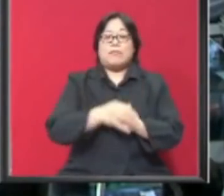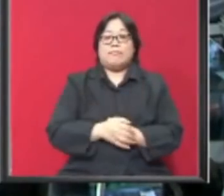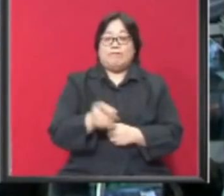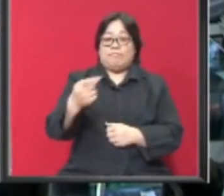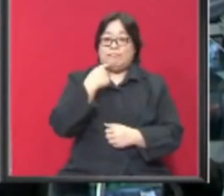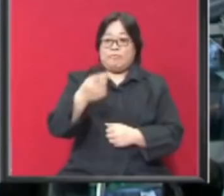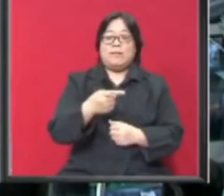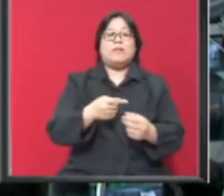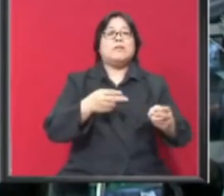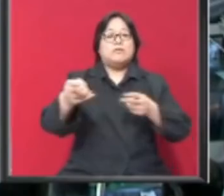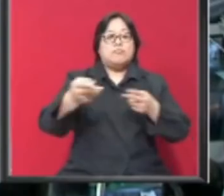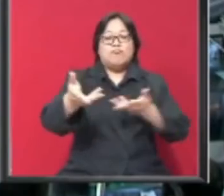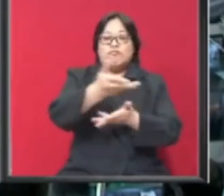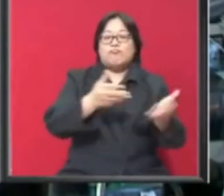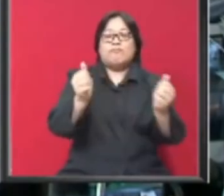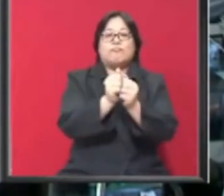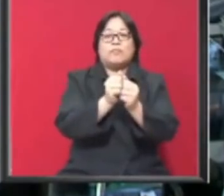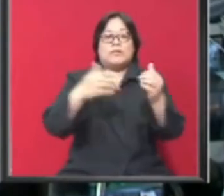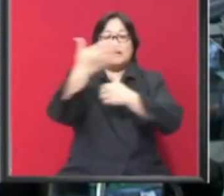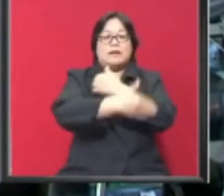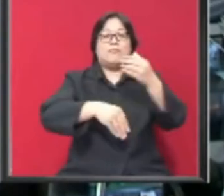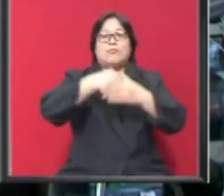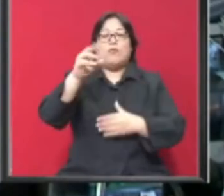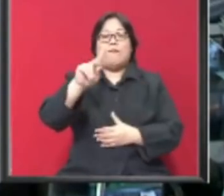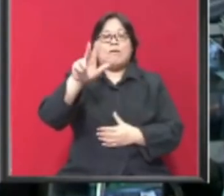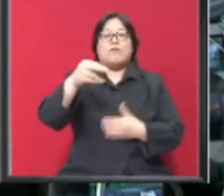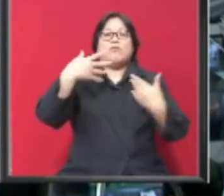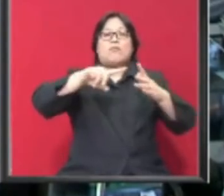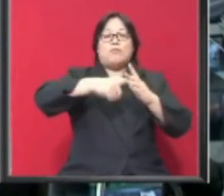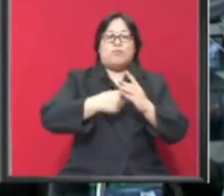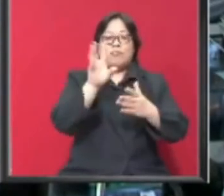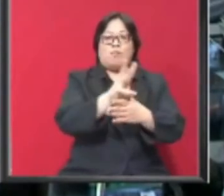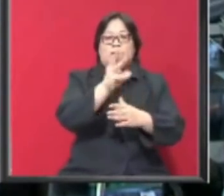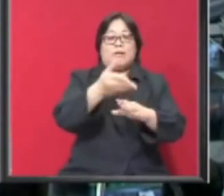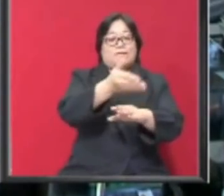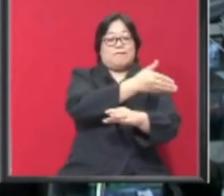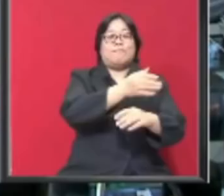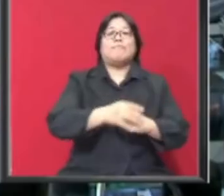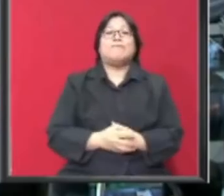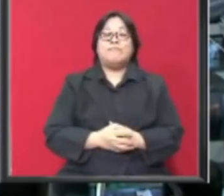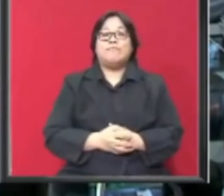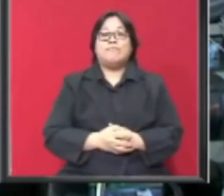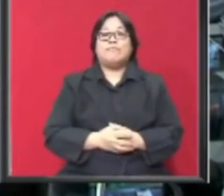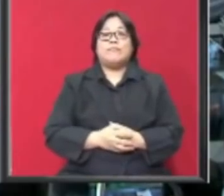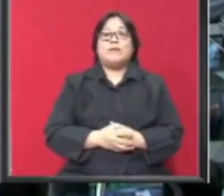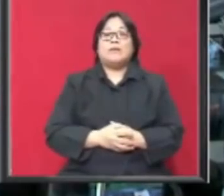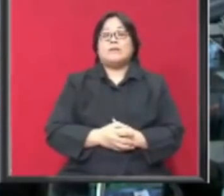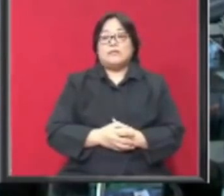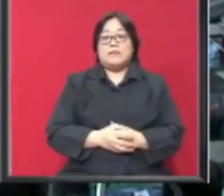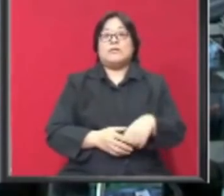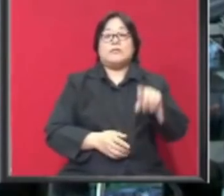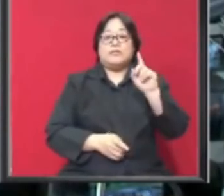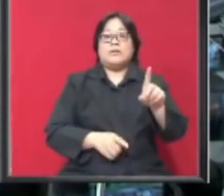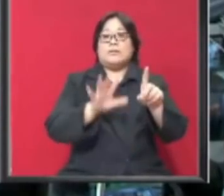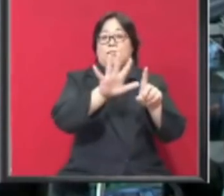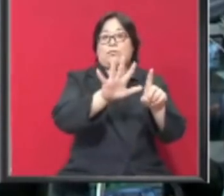karena diberi peluang untuk mengambil bahagian dalam khasnya mengenai belanja uang 2021 yang dibentang